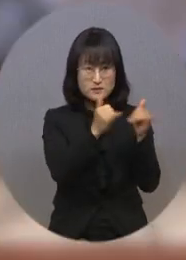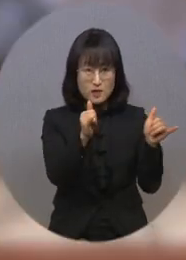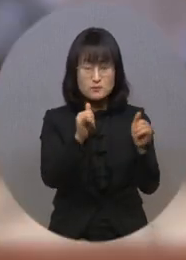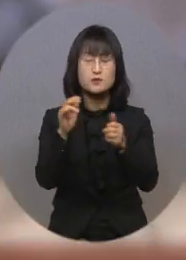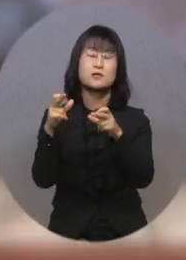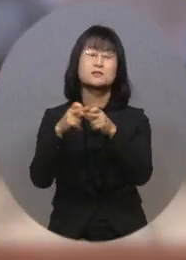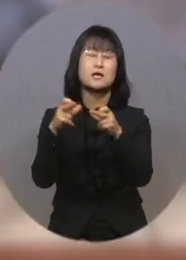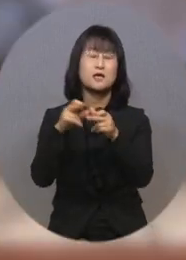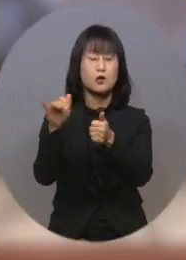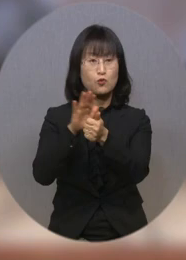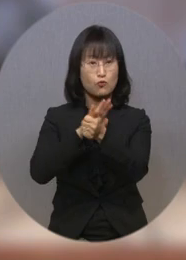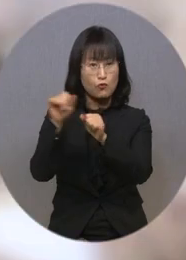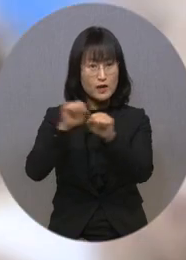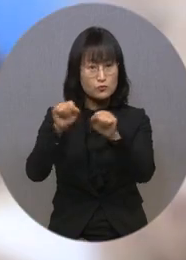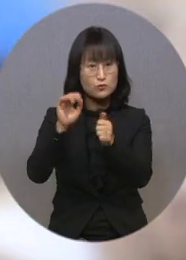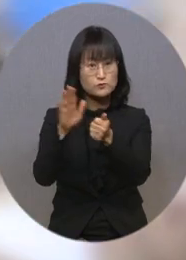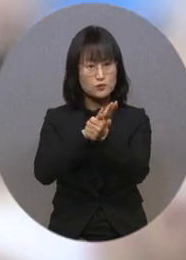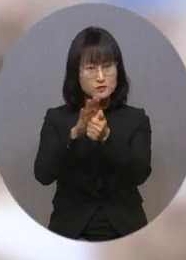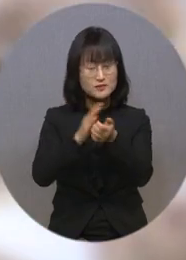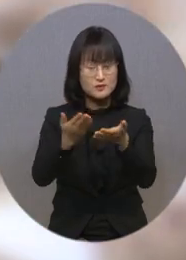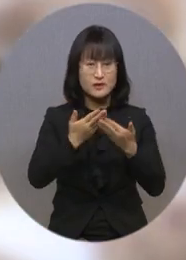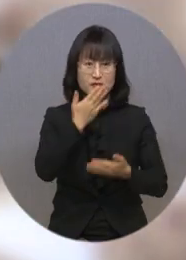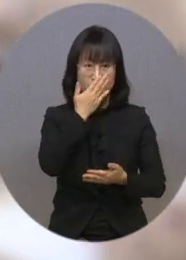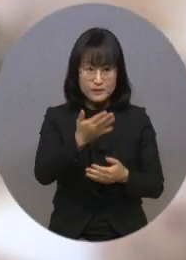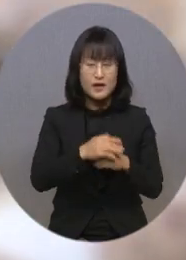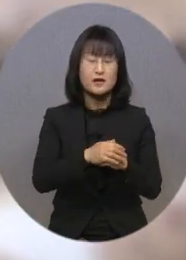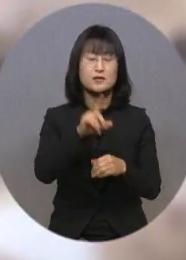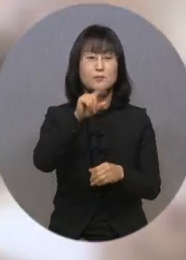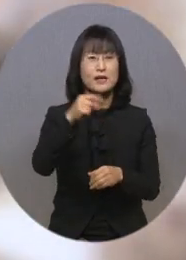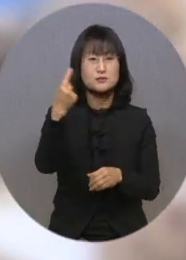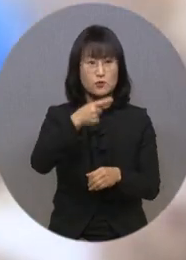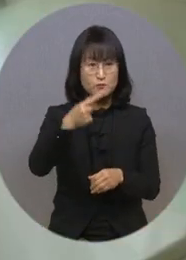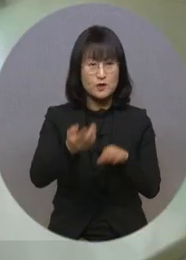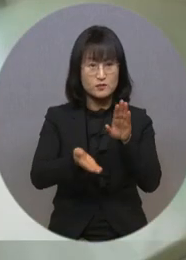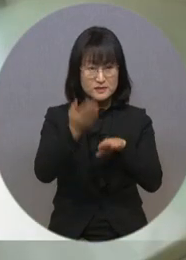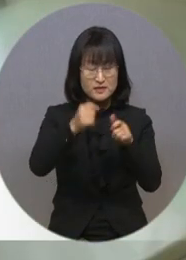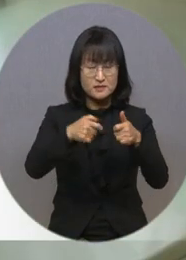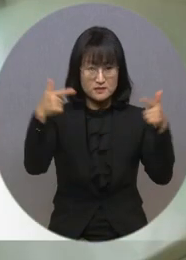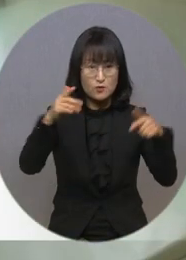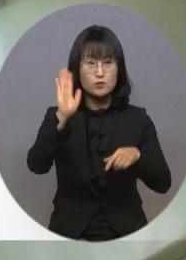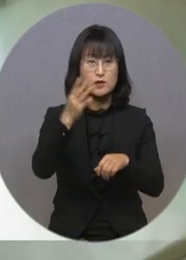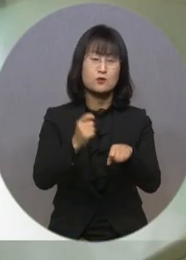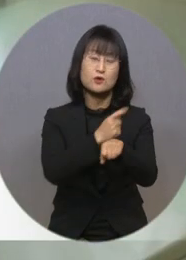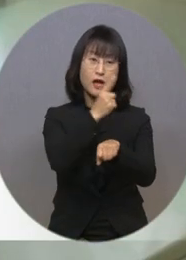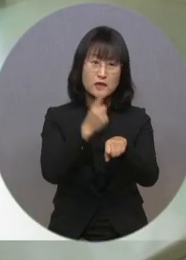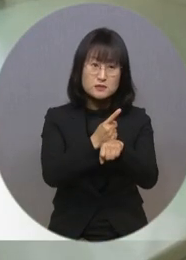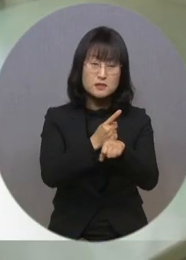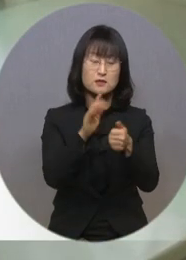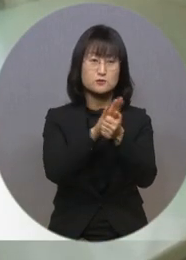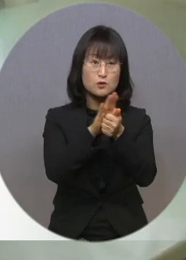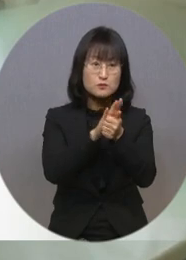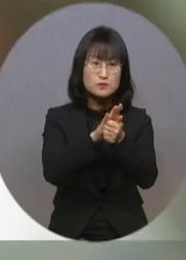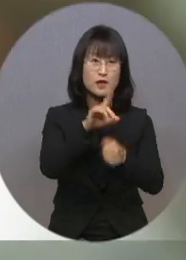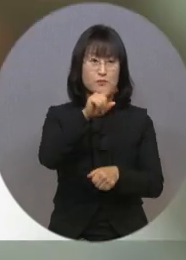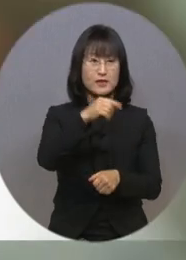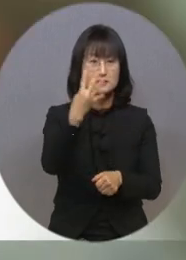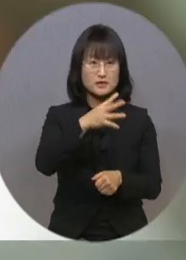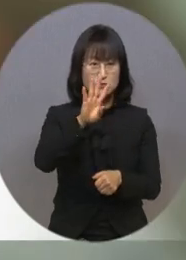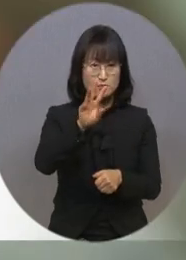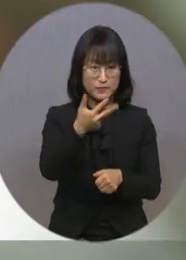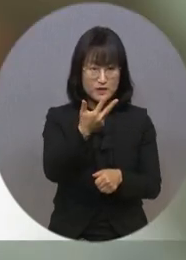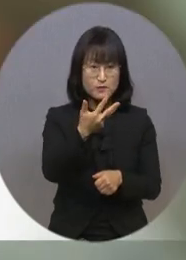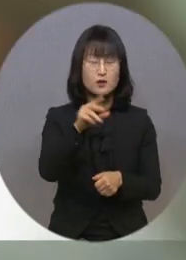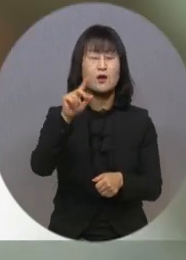받을 수 있게 돼 서비스 대상자가 11,000명 늘어나고 시간당 서비스 단가는 14800원에서